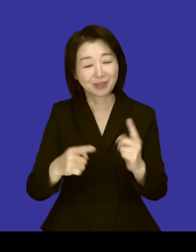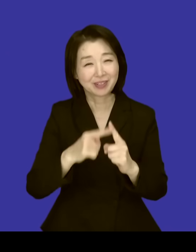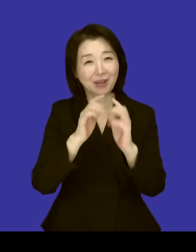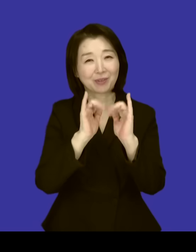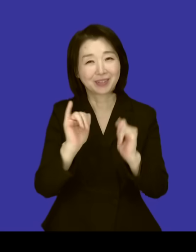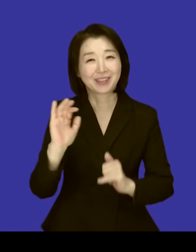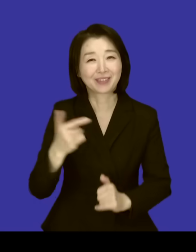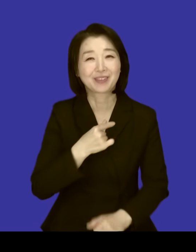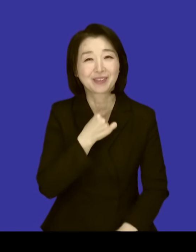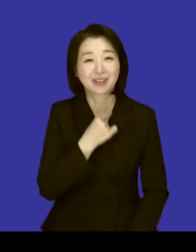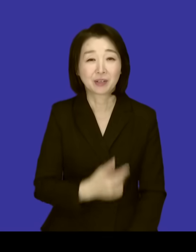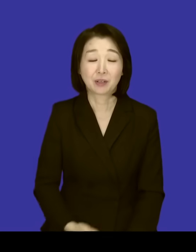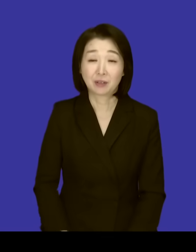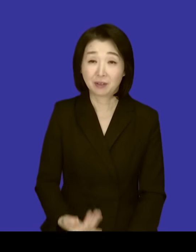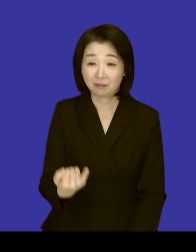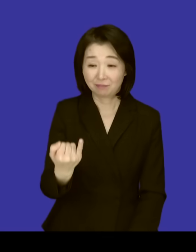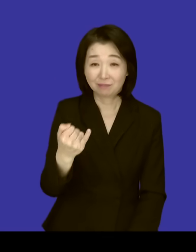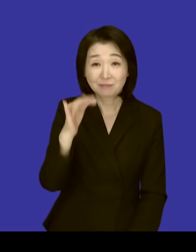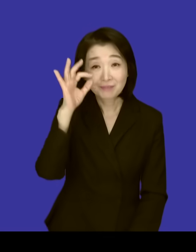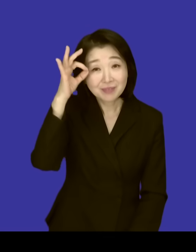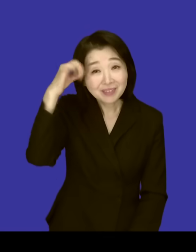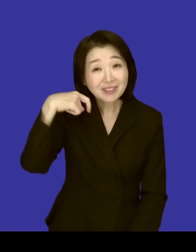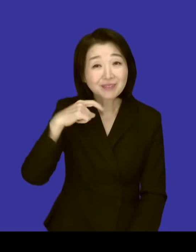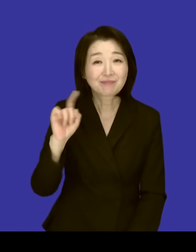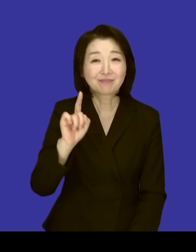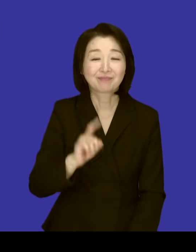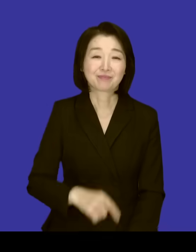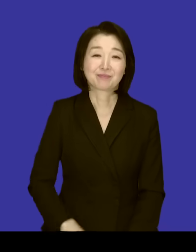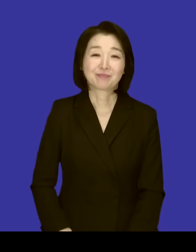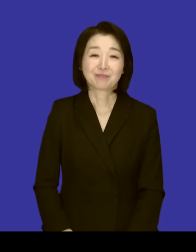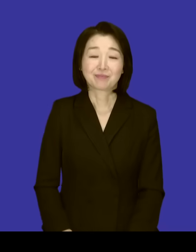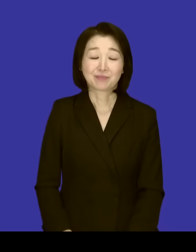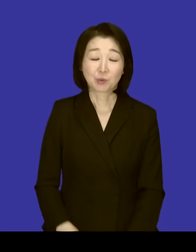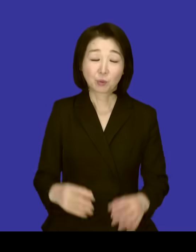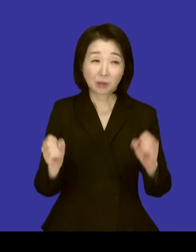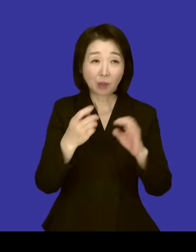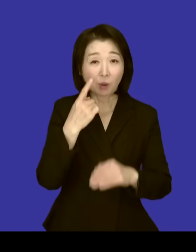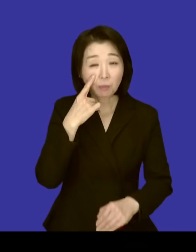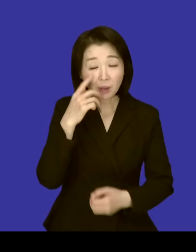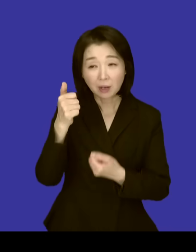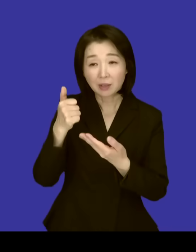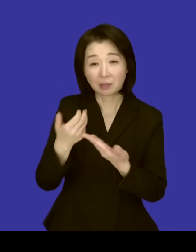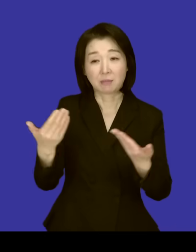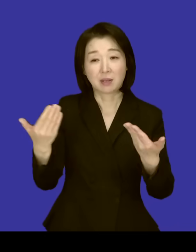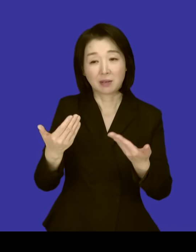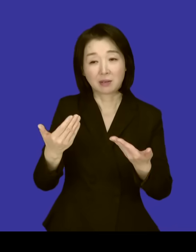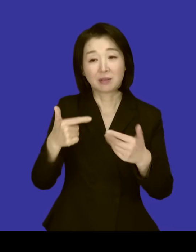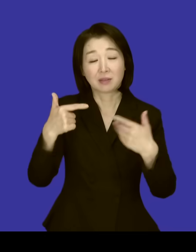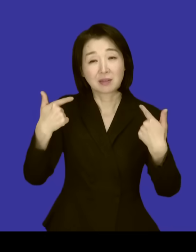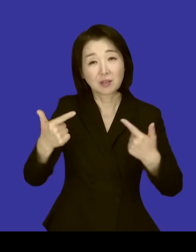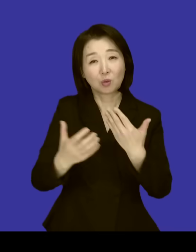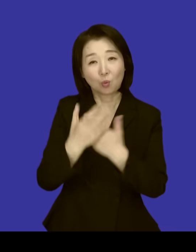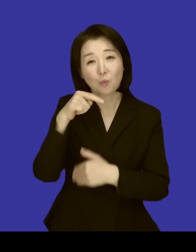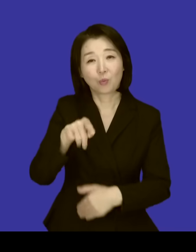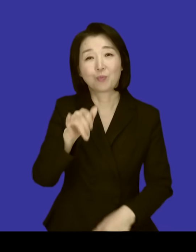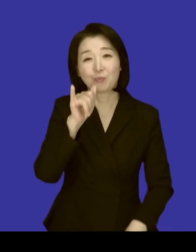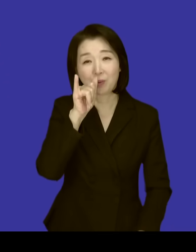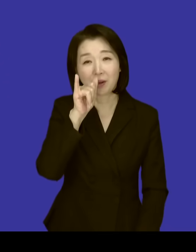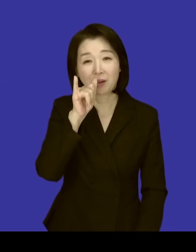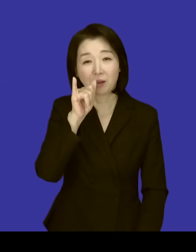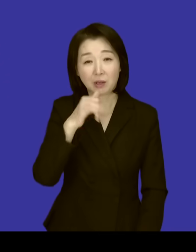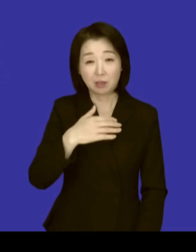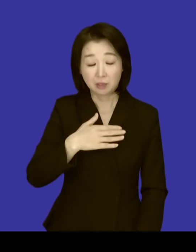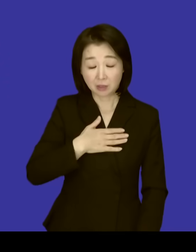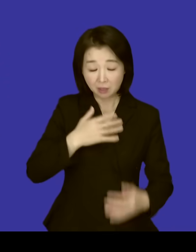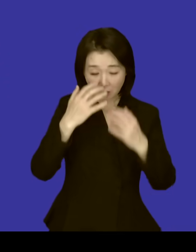되시길 바라겠습니다. 우리 지은자님 어떻게 들으셨어요? 저는 오늘 들으면서 하나님의 일은 항상 공통점이 있는 것 같아요.